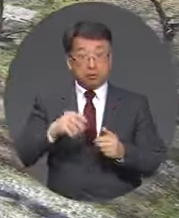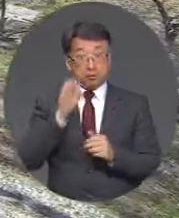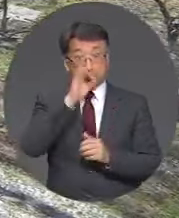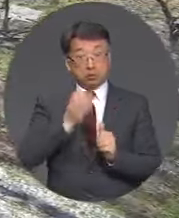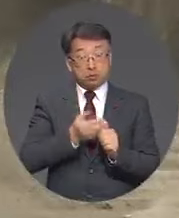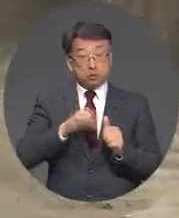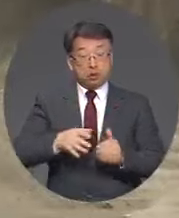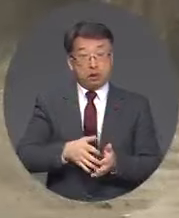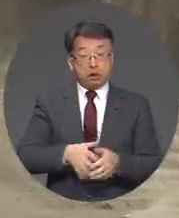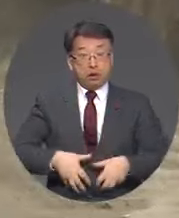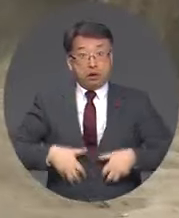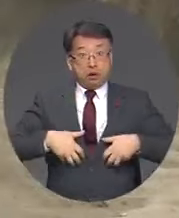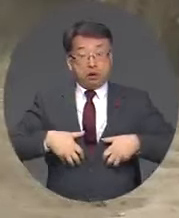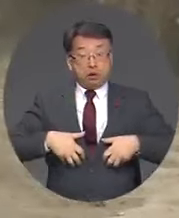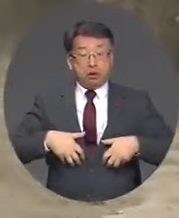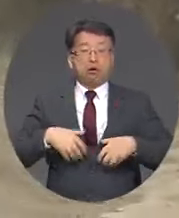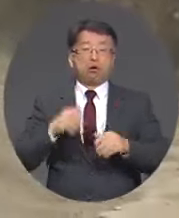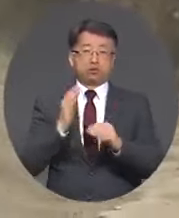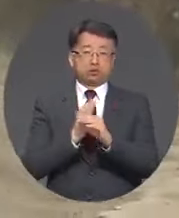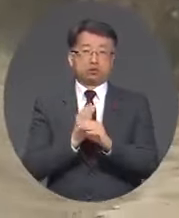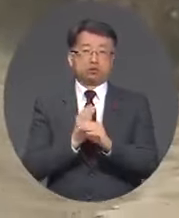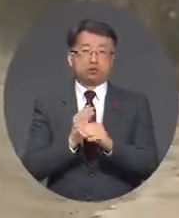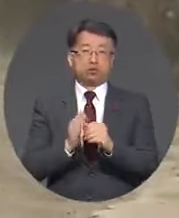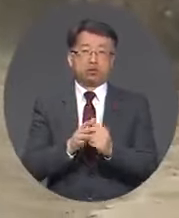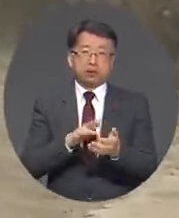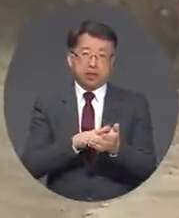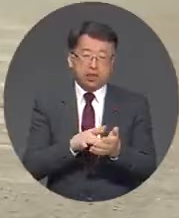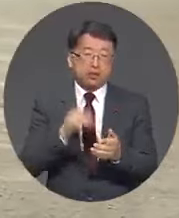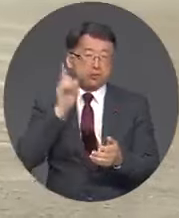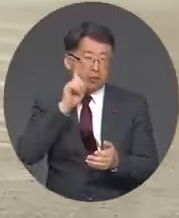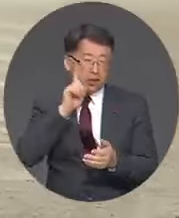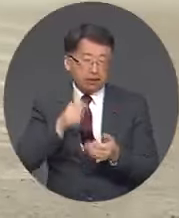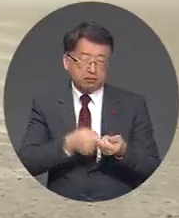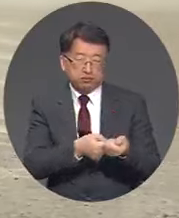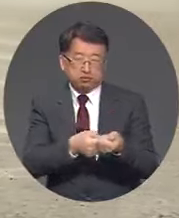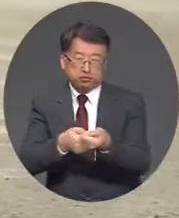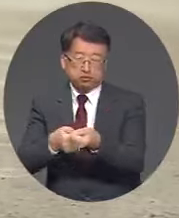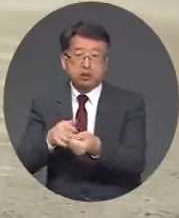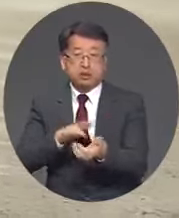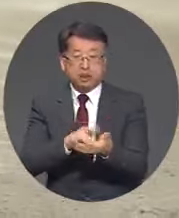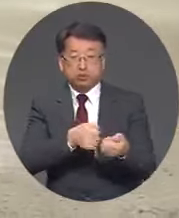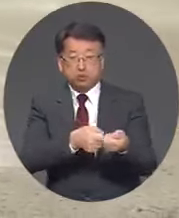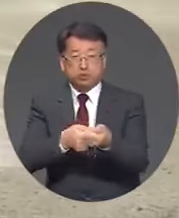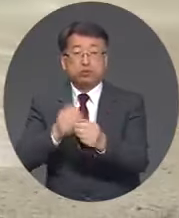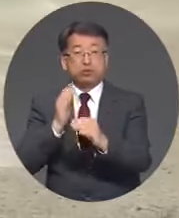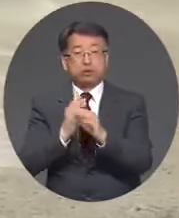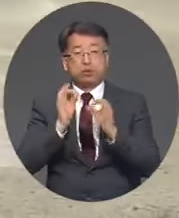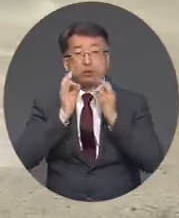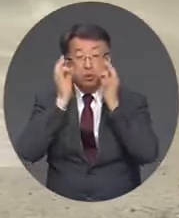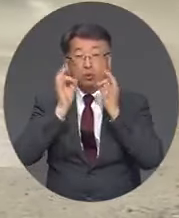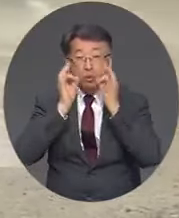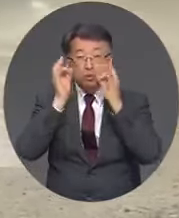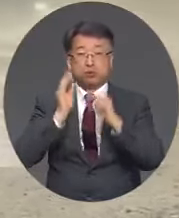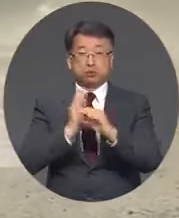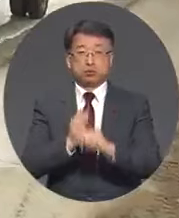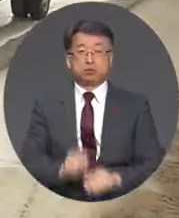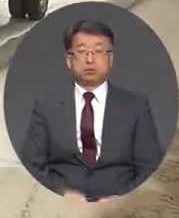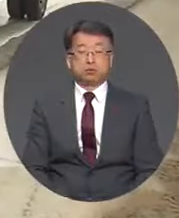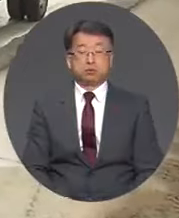비상입니다. 자체 소독은 물론 방역 차량이 매일 농가 주변을 돌며 소독약을 뿌리는 등 안간힘을 쓰고